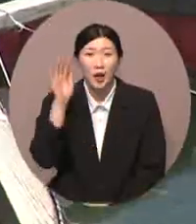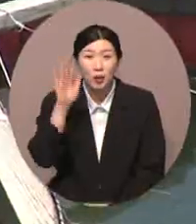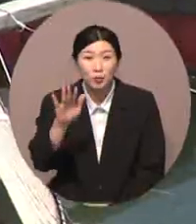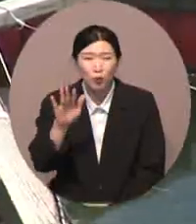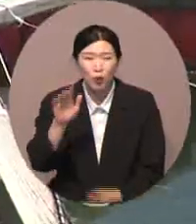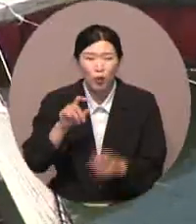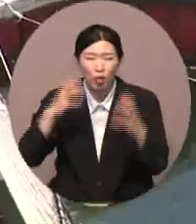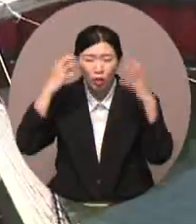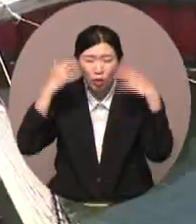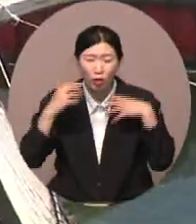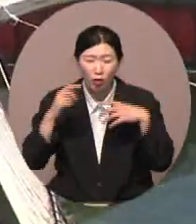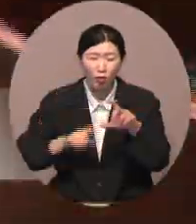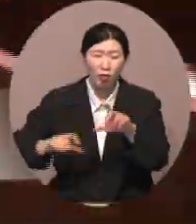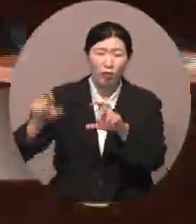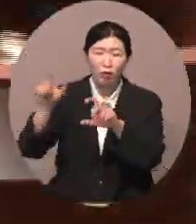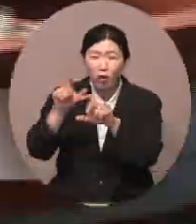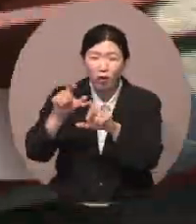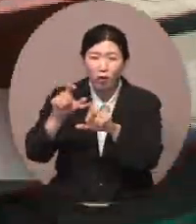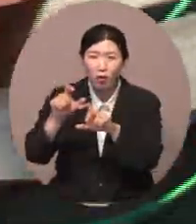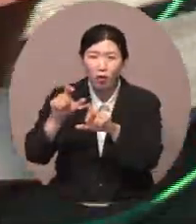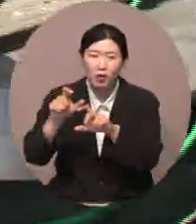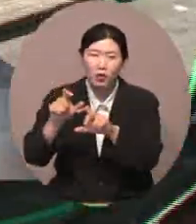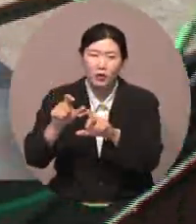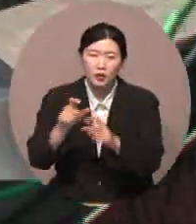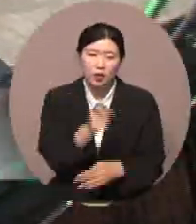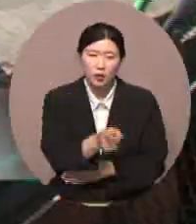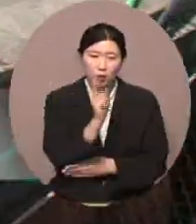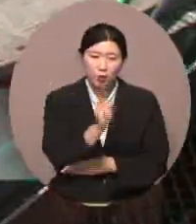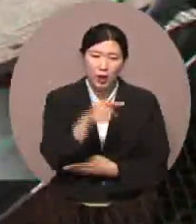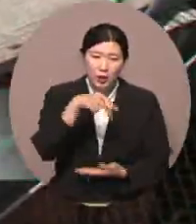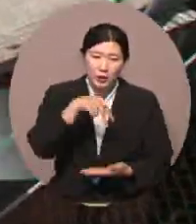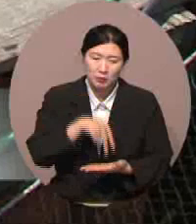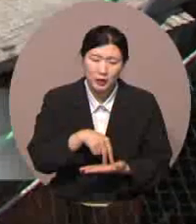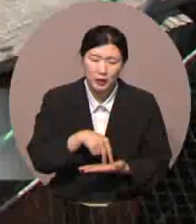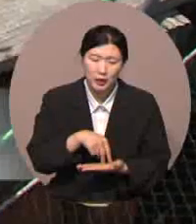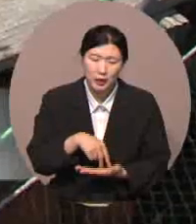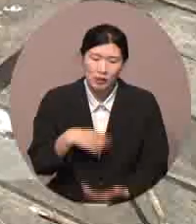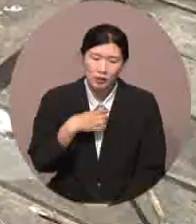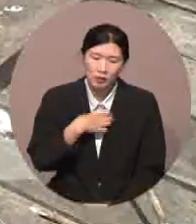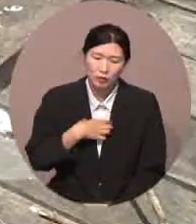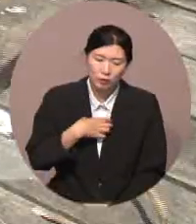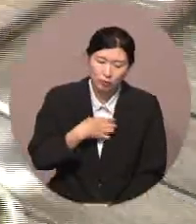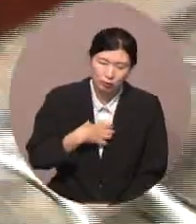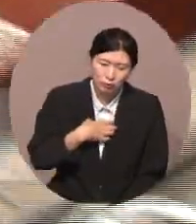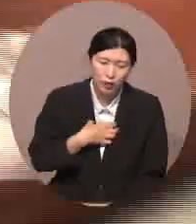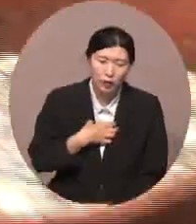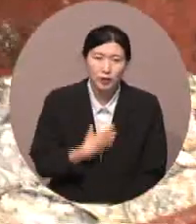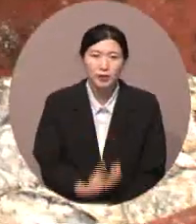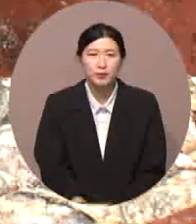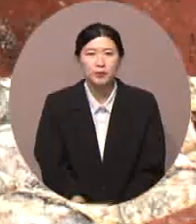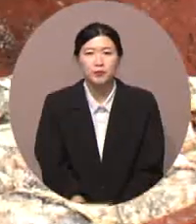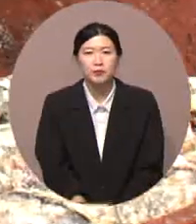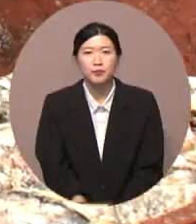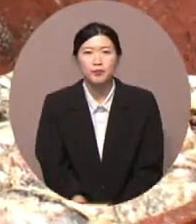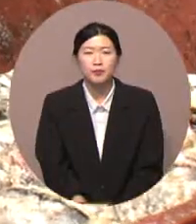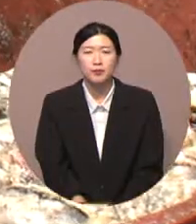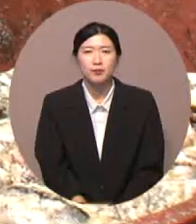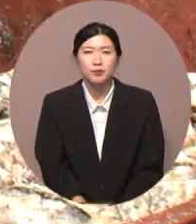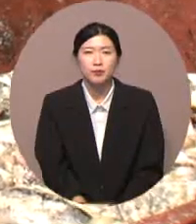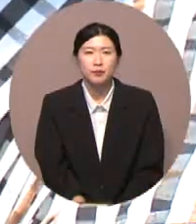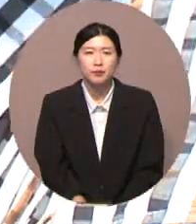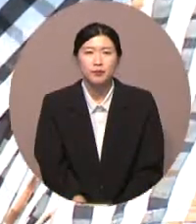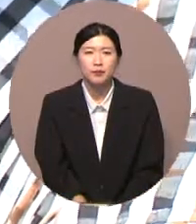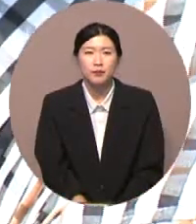열흘 이상 더 이어질 것이라는 예보가 이어지면서 올해 역대 최대 규모의 양식장 폐사 피해가 기록될 거란 물한 전망이